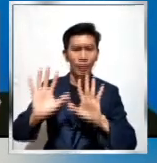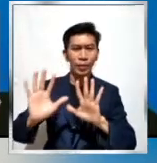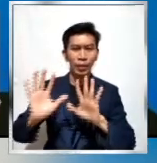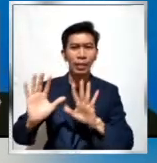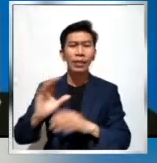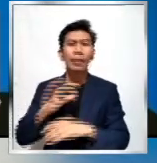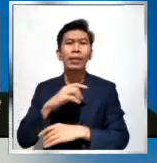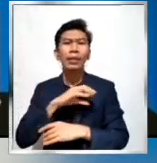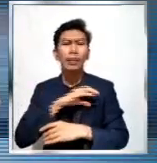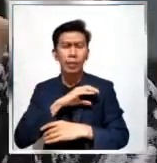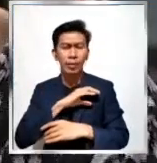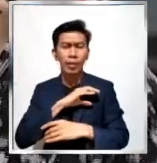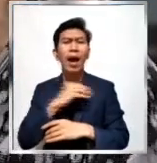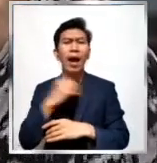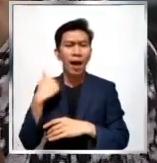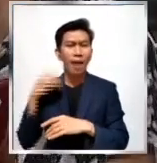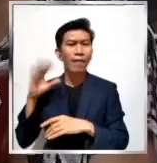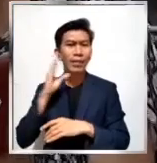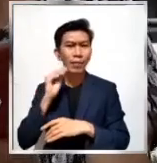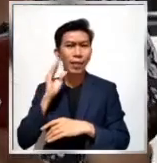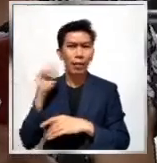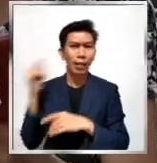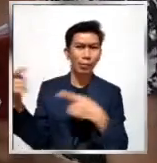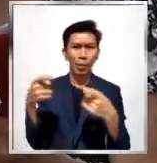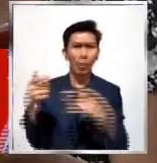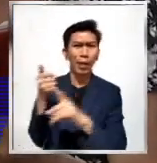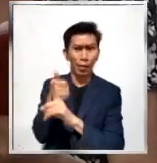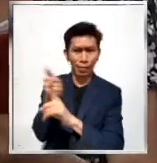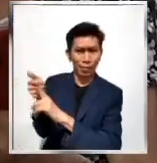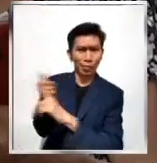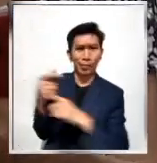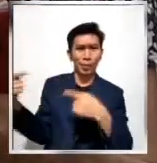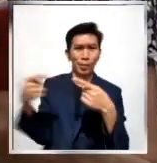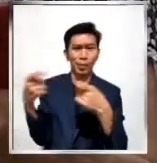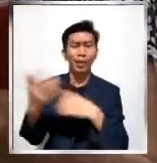na sila-sila nagpatayan. Emil Sumangil, nakatutok 24 oras.